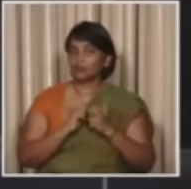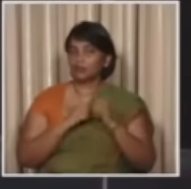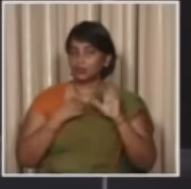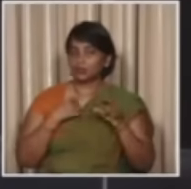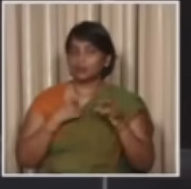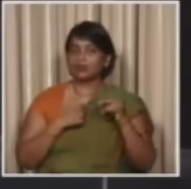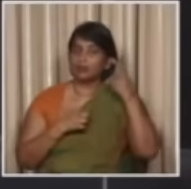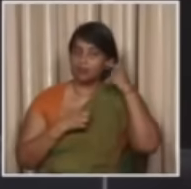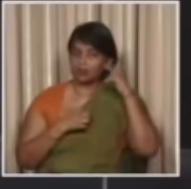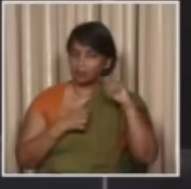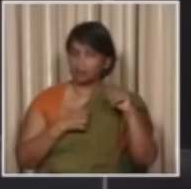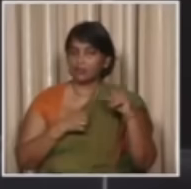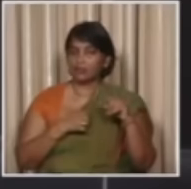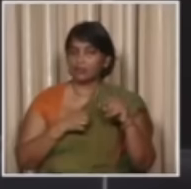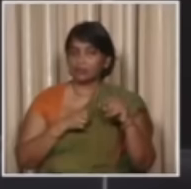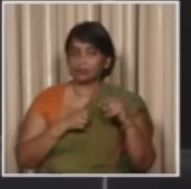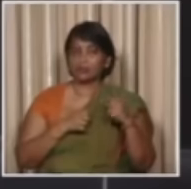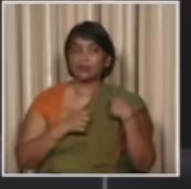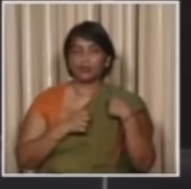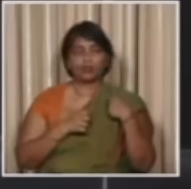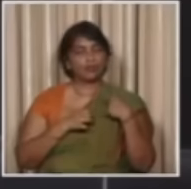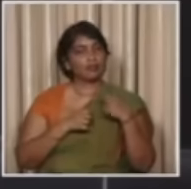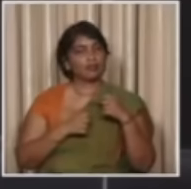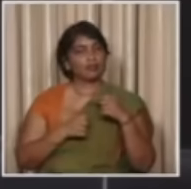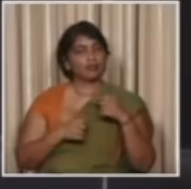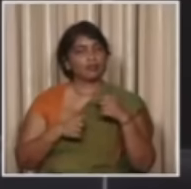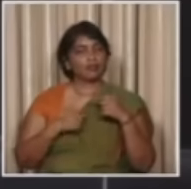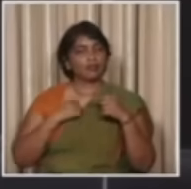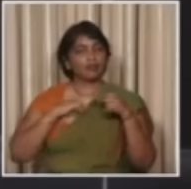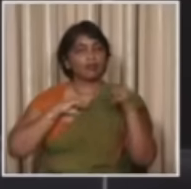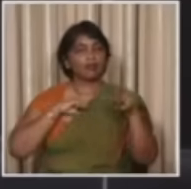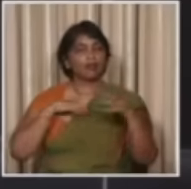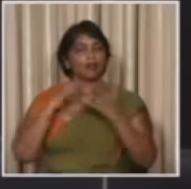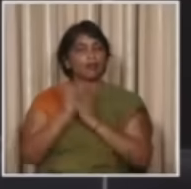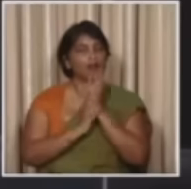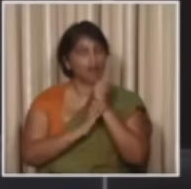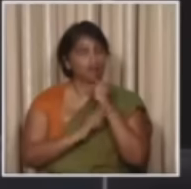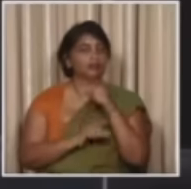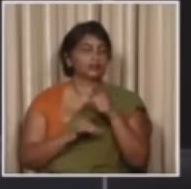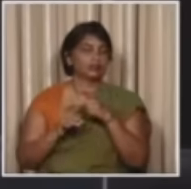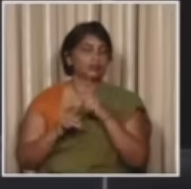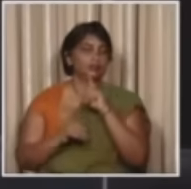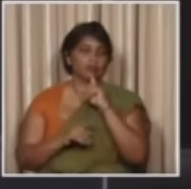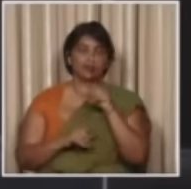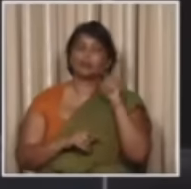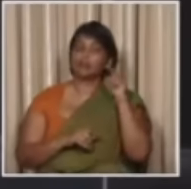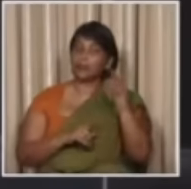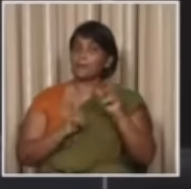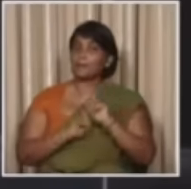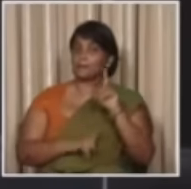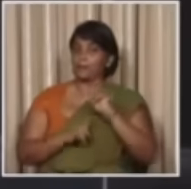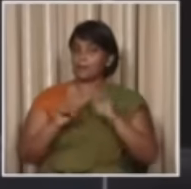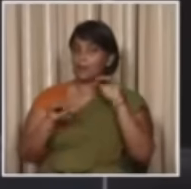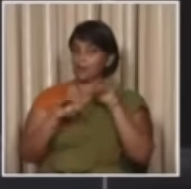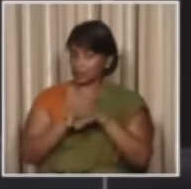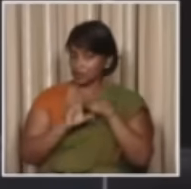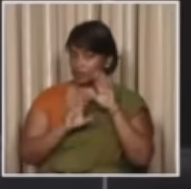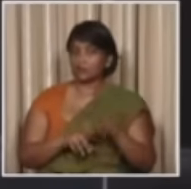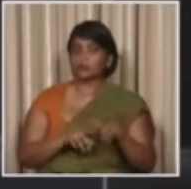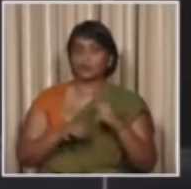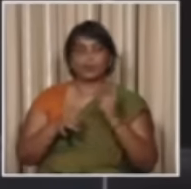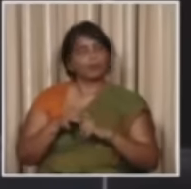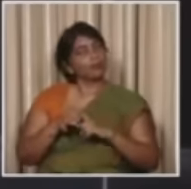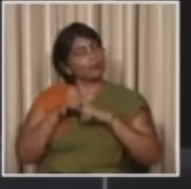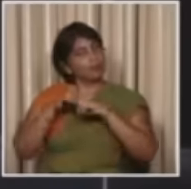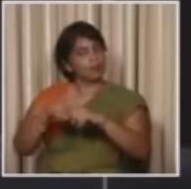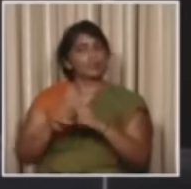තියෙනවා. ඒ නිසා අපේ හරින් ෆ්‍රැන්ඩ් මැතිතුමාට පුළුවන් එතුමාගේ වරප්‍රසාදයක් කියලා. එතුමා පාර්ලිමේන්තුවේ හිටපු නිසා මේ ප්‍රශ්නේ මතු